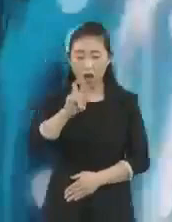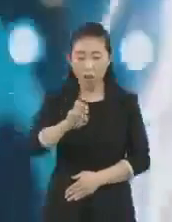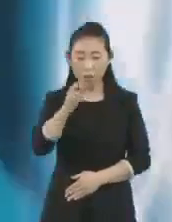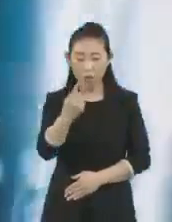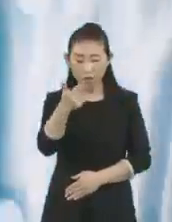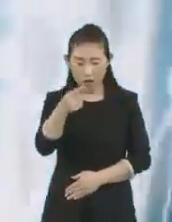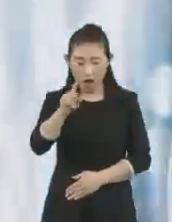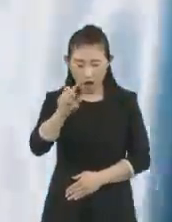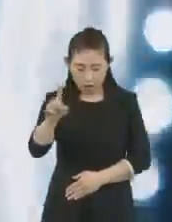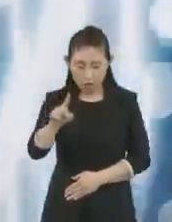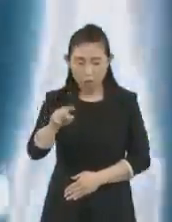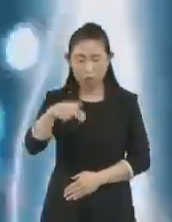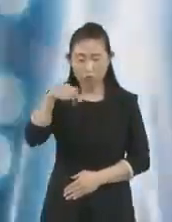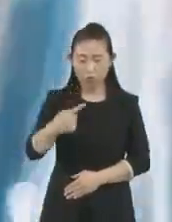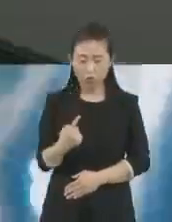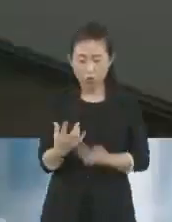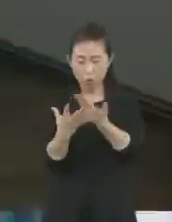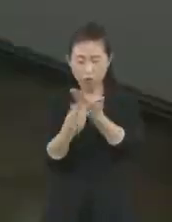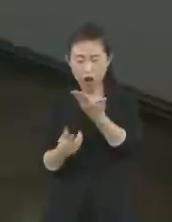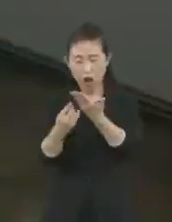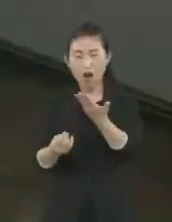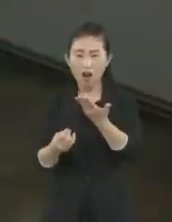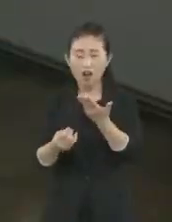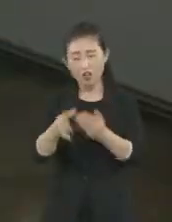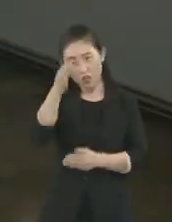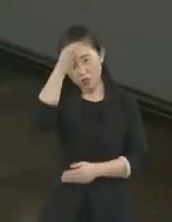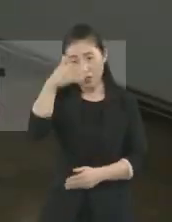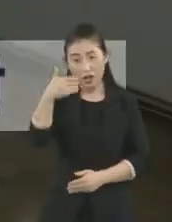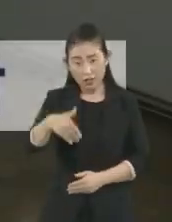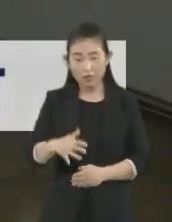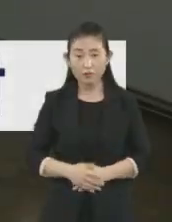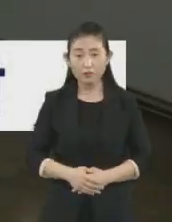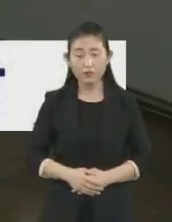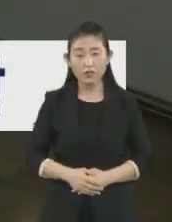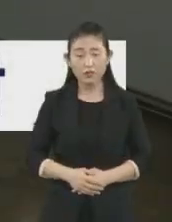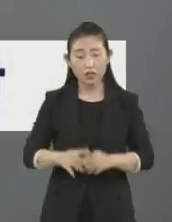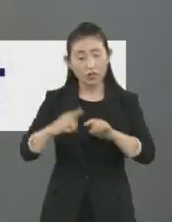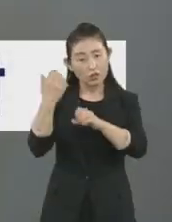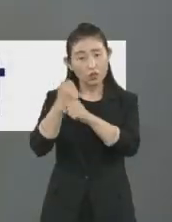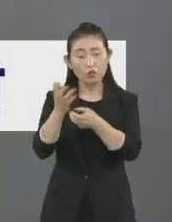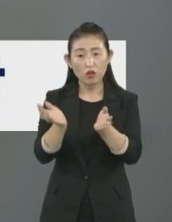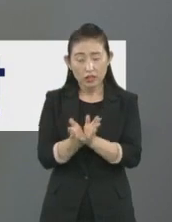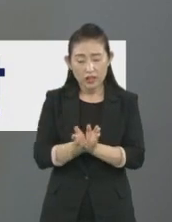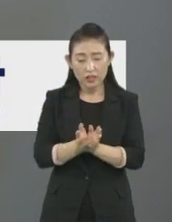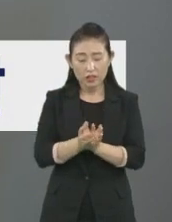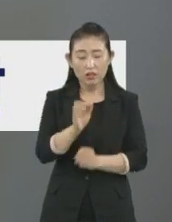뽑는 기술은 아직 초기 단계입니다. 에너지기술연구원이 암모니아를 분해해